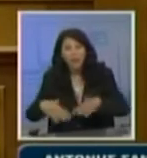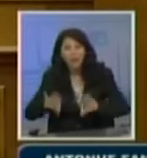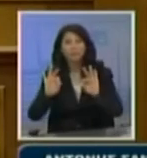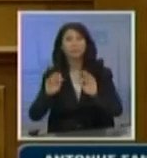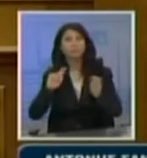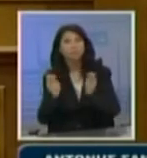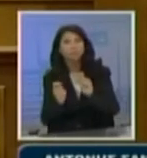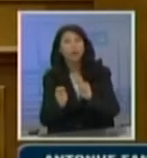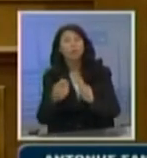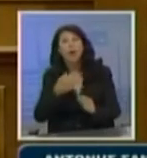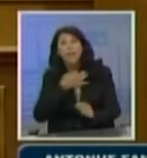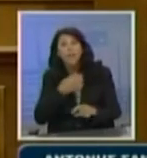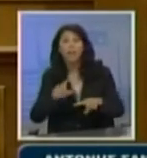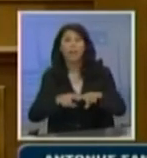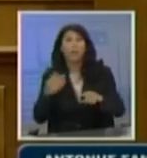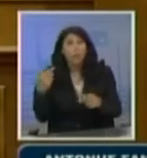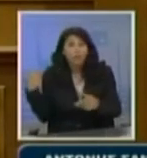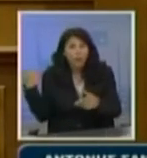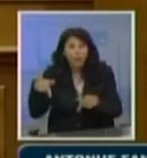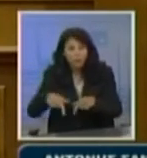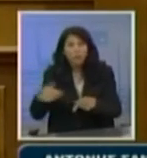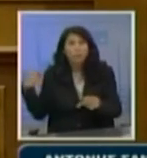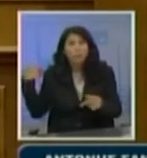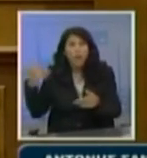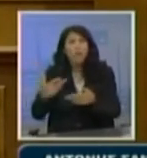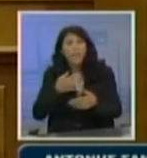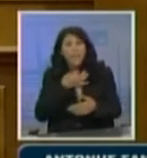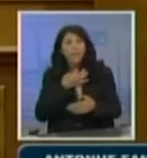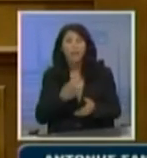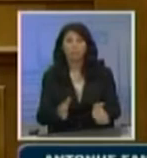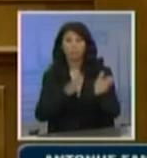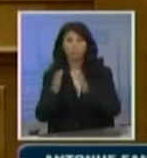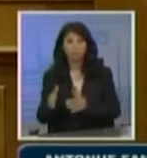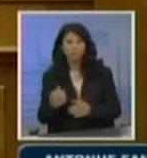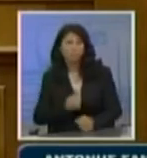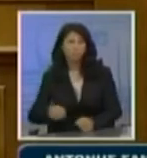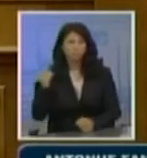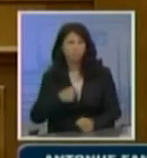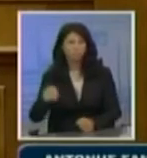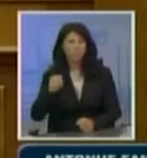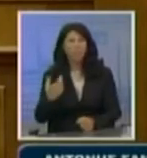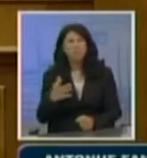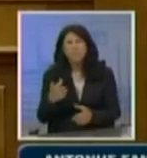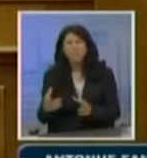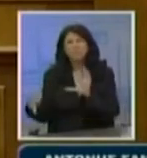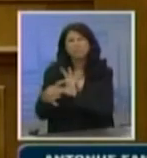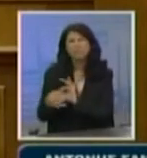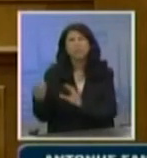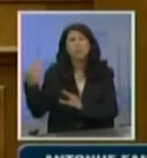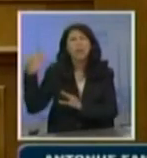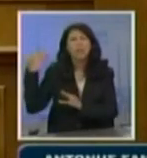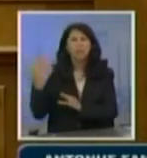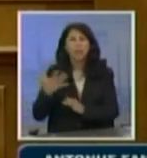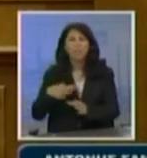που ψηφίστηκε το περασμένο Σάββατο από τη Βουλή ως προϋπολογισμό ανάκαμψης και ελπίδας. Ο κύριος Σαμαράς έθεσε ως στόχο για το επόμενο εξάμεινο